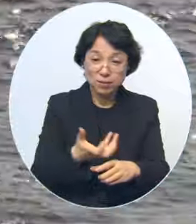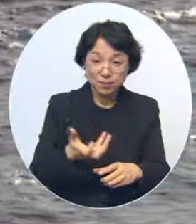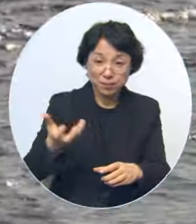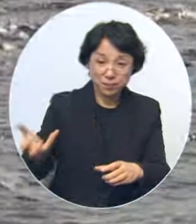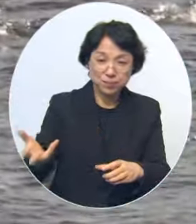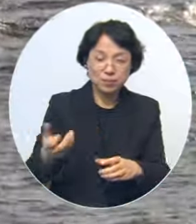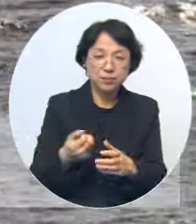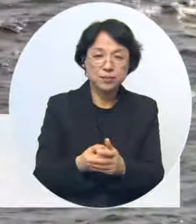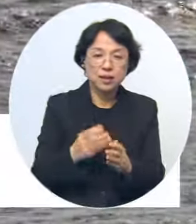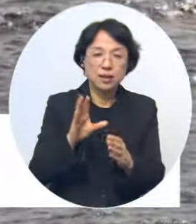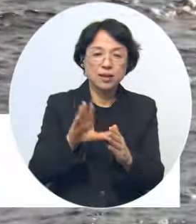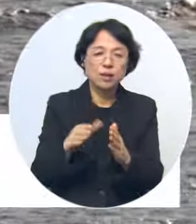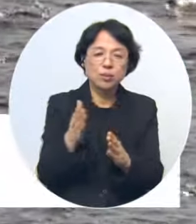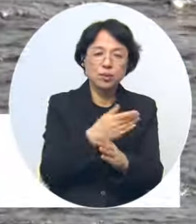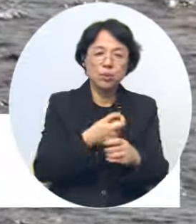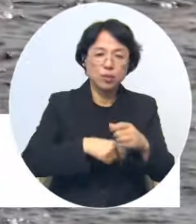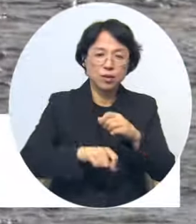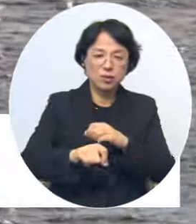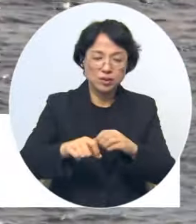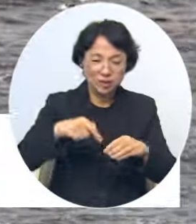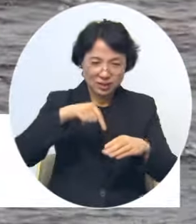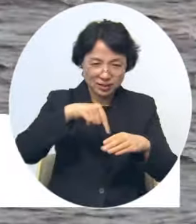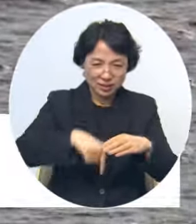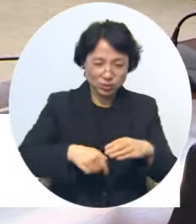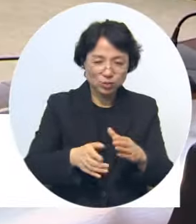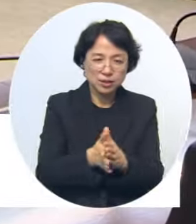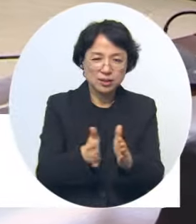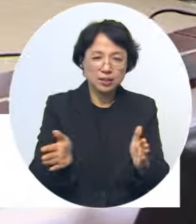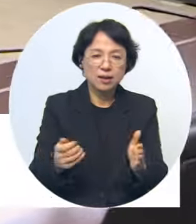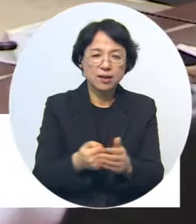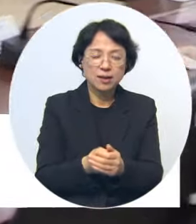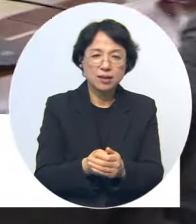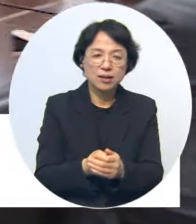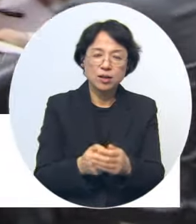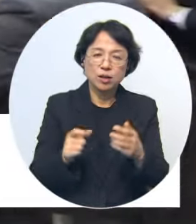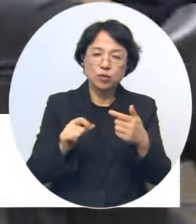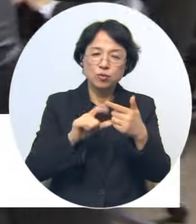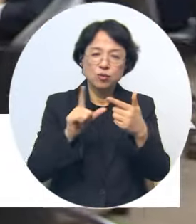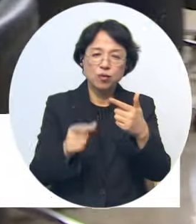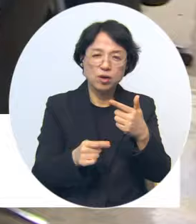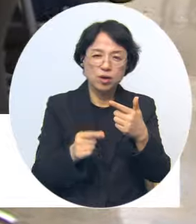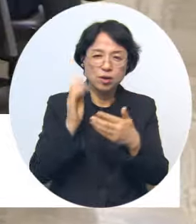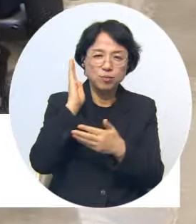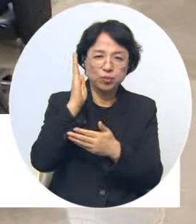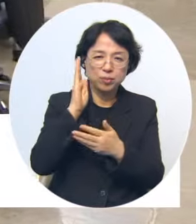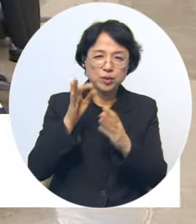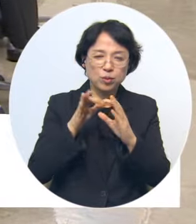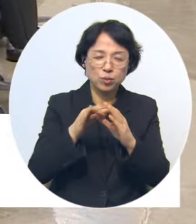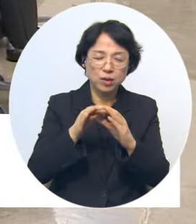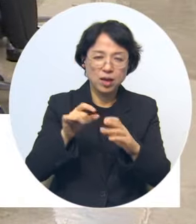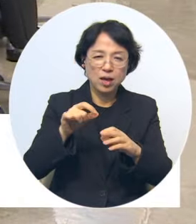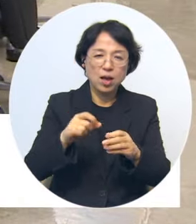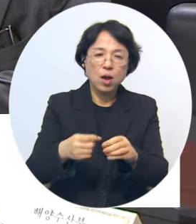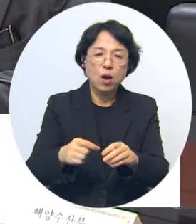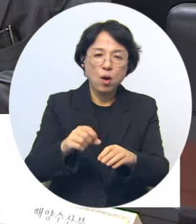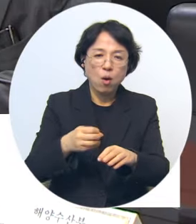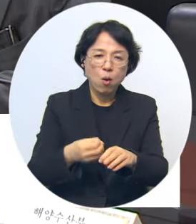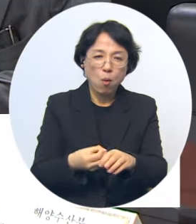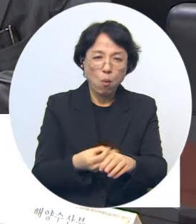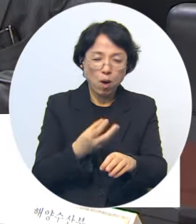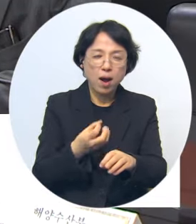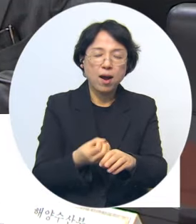이때부터 본격적인 시추 작업이 진행됩니다 지난 6월 대국민 브리핑을 통해 대왕고래 프로